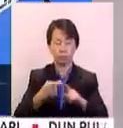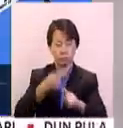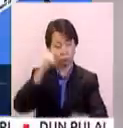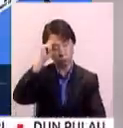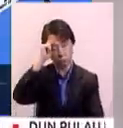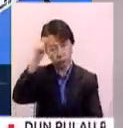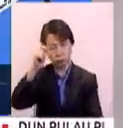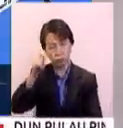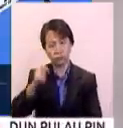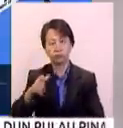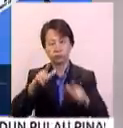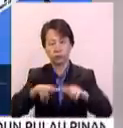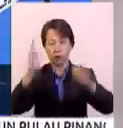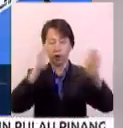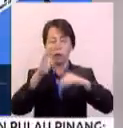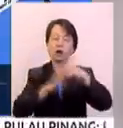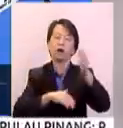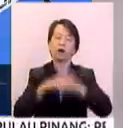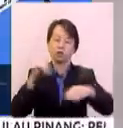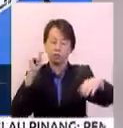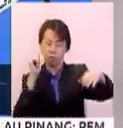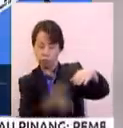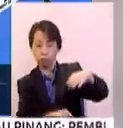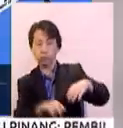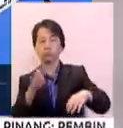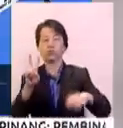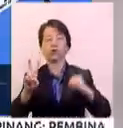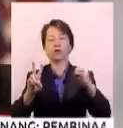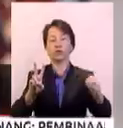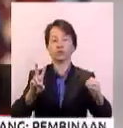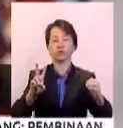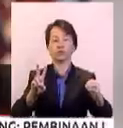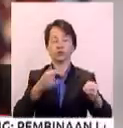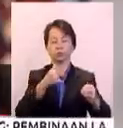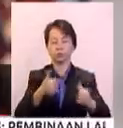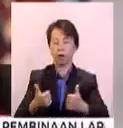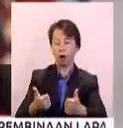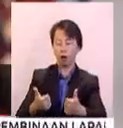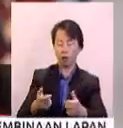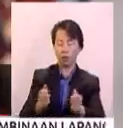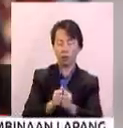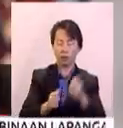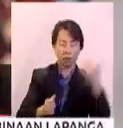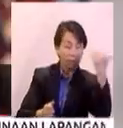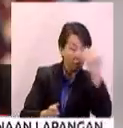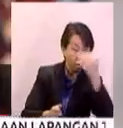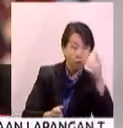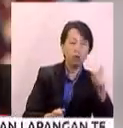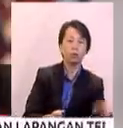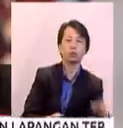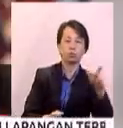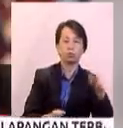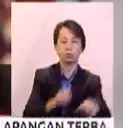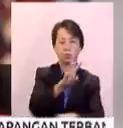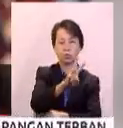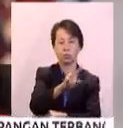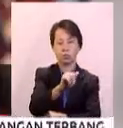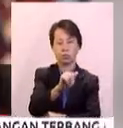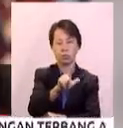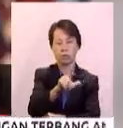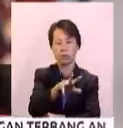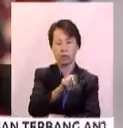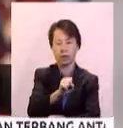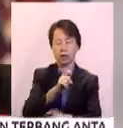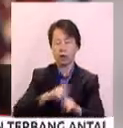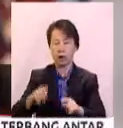Faizal Syahari meletakkan Malaysia selesa 2-0 di suku ketiga hasil gerakan cantik yang mengelirukan penjaga gol Wales. Namun,